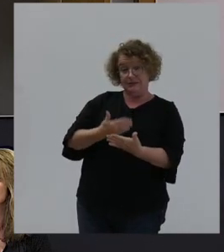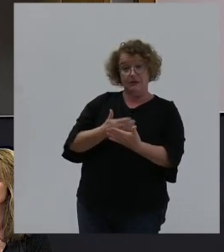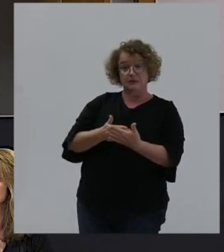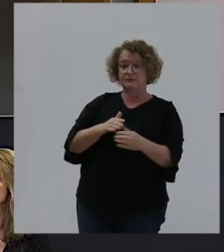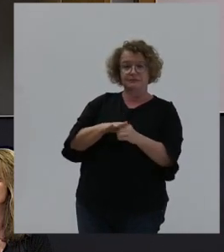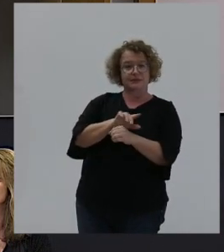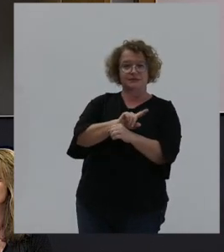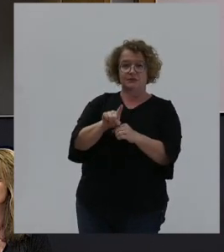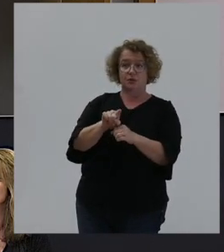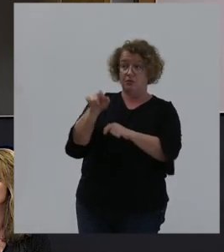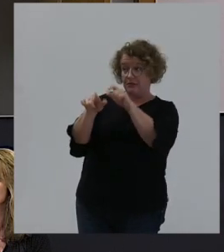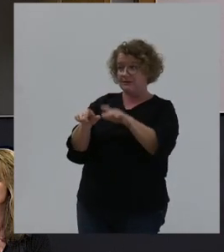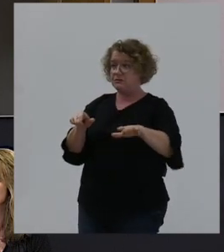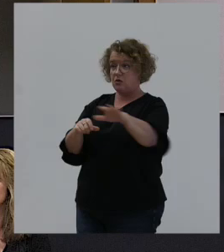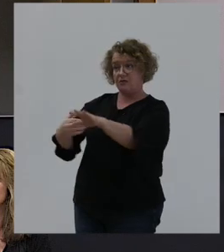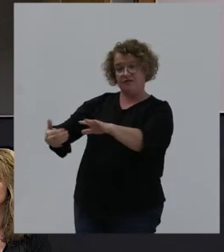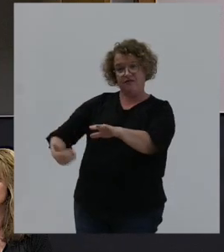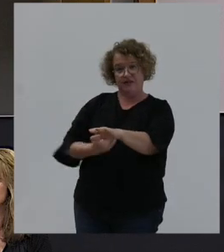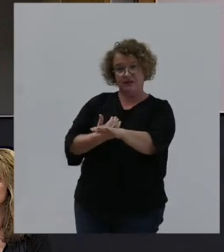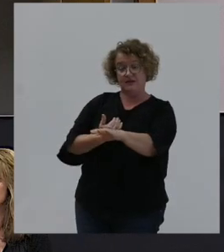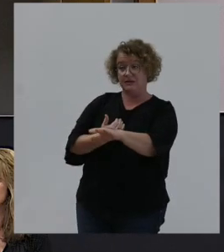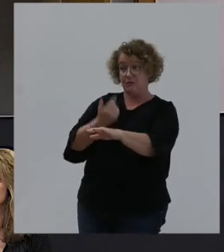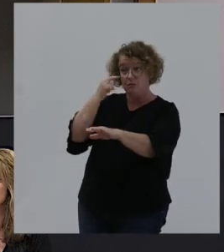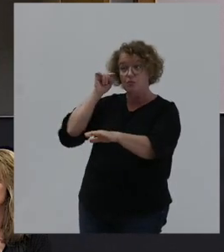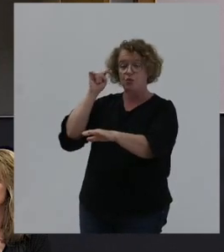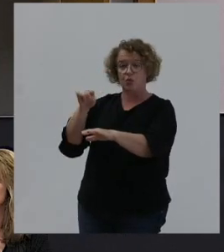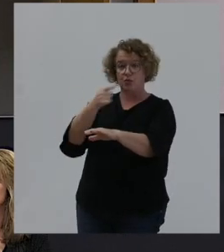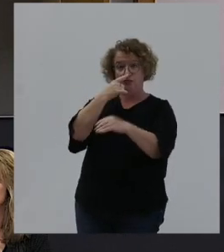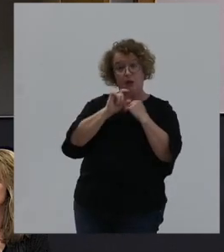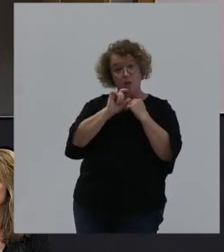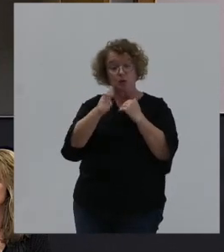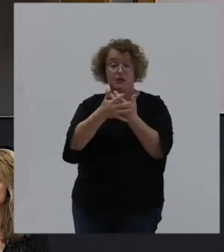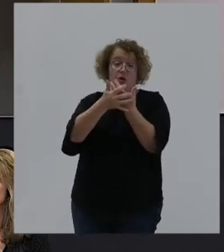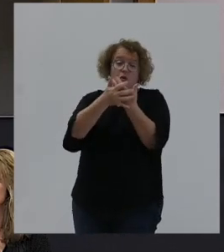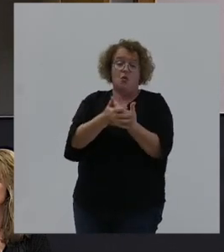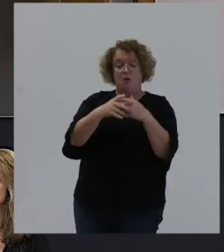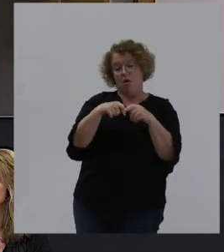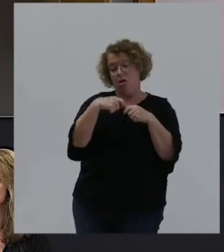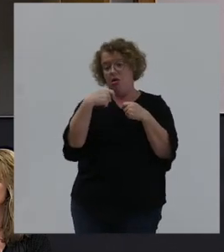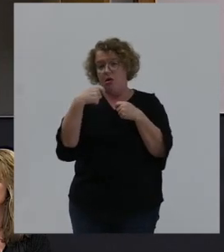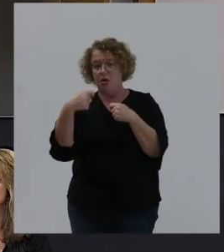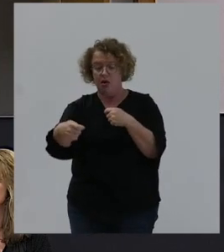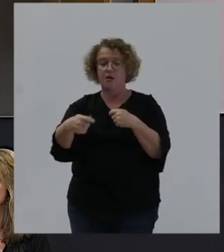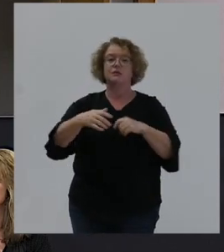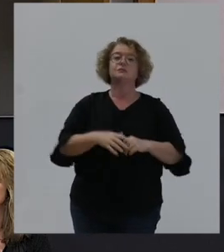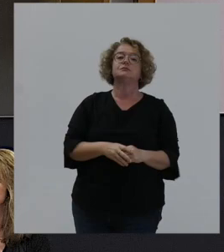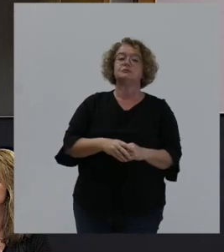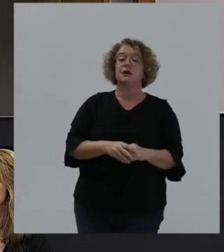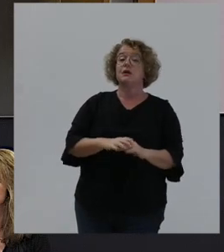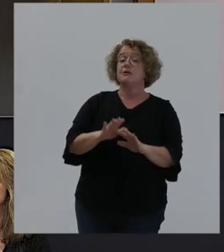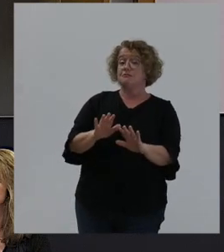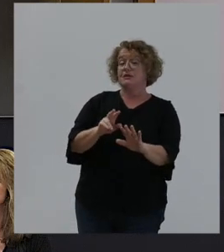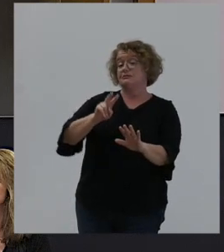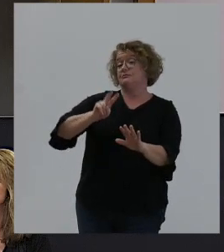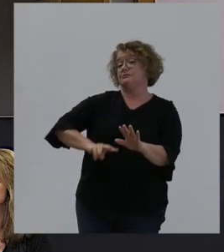surtout du point de vue des victimes. Pour les victimes, c'est des procédures qui sont toujours trop longues, et pourtant, je peux vous